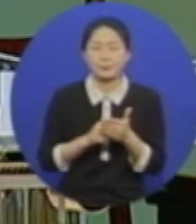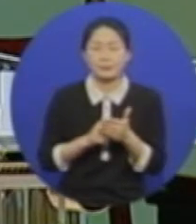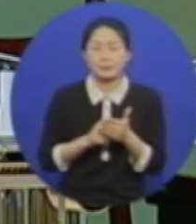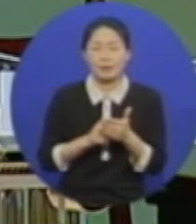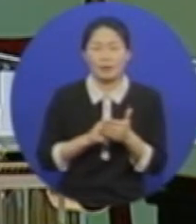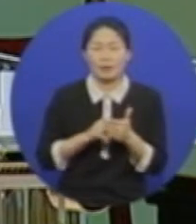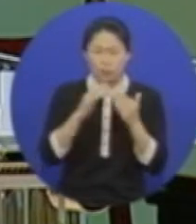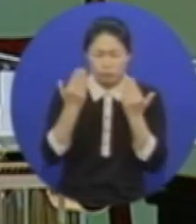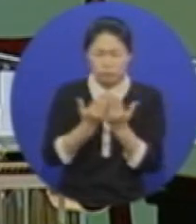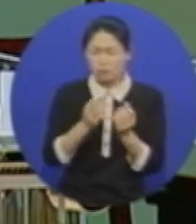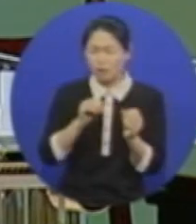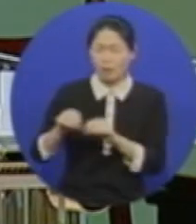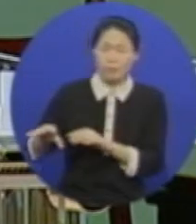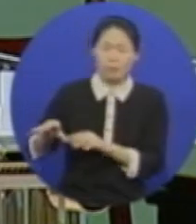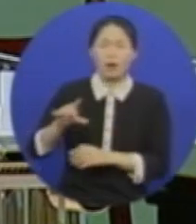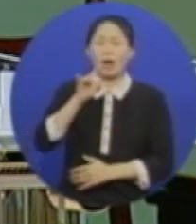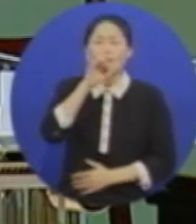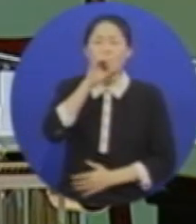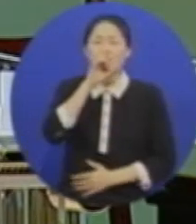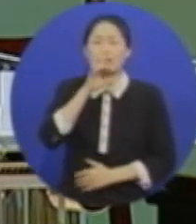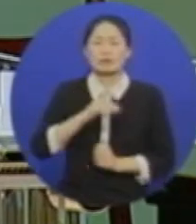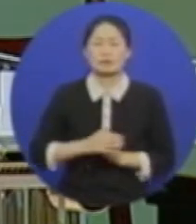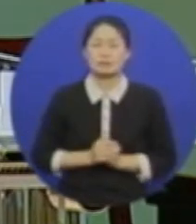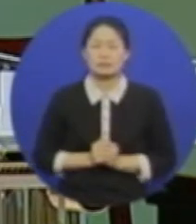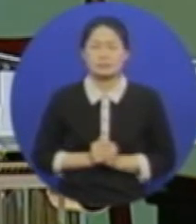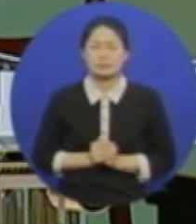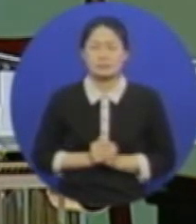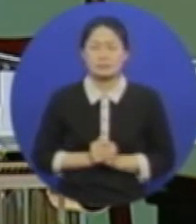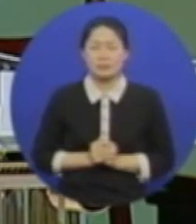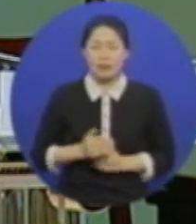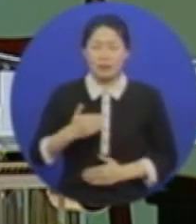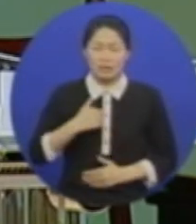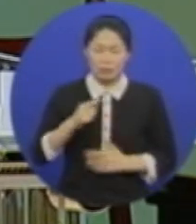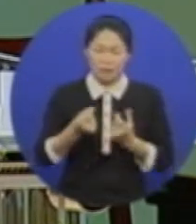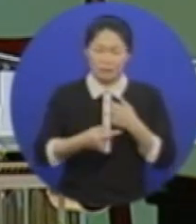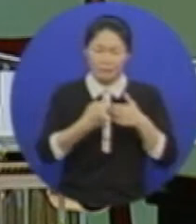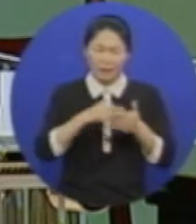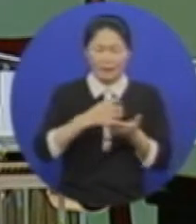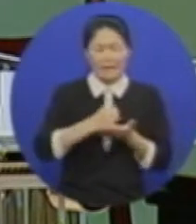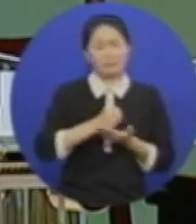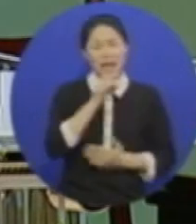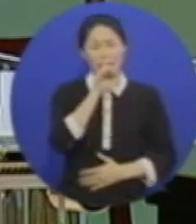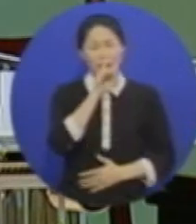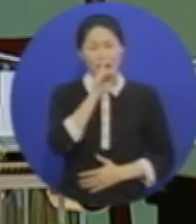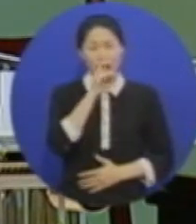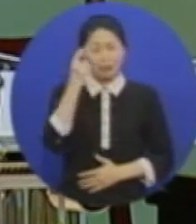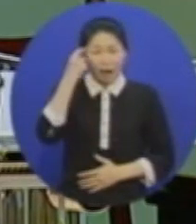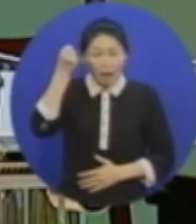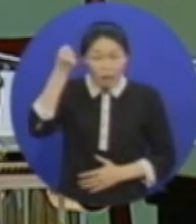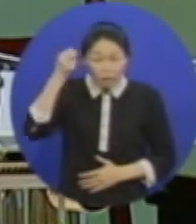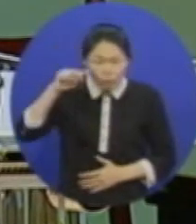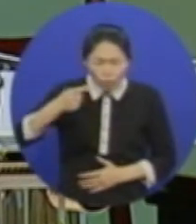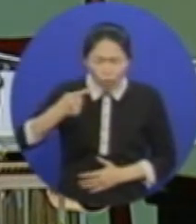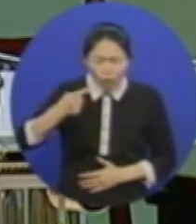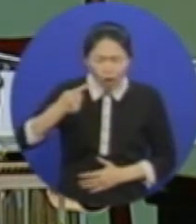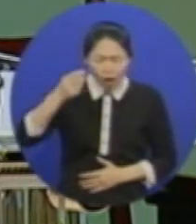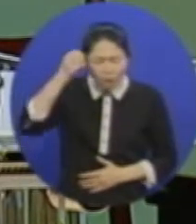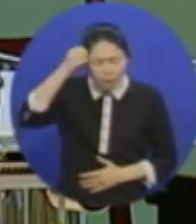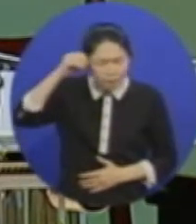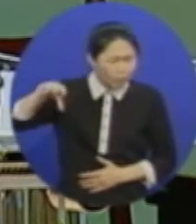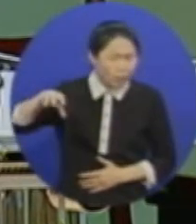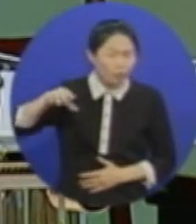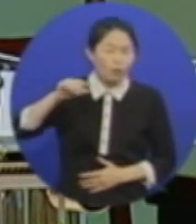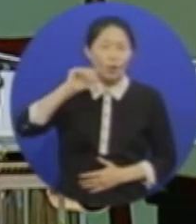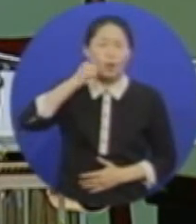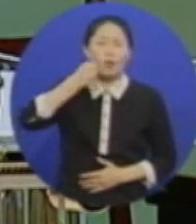이거 떨쳐 버려 지지가 않는다는 거예요 내가 이런 마음가짐 안되지 그런데도 떨쳐버리지 지지가 않아요